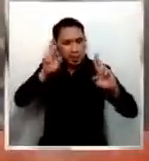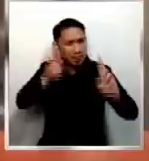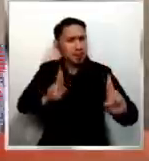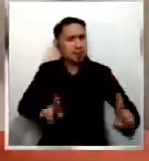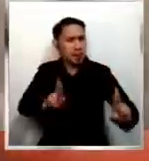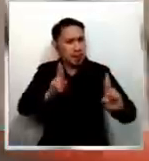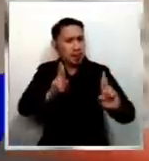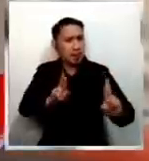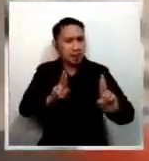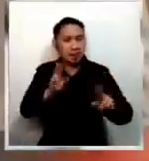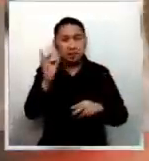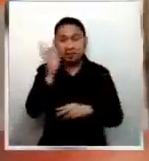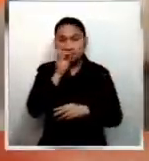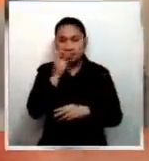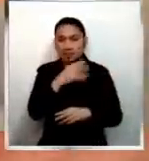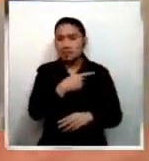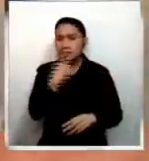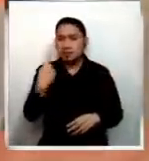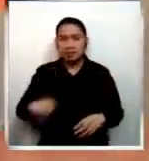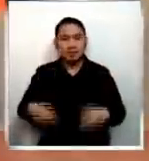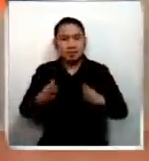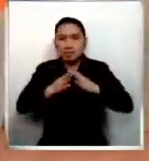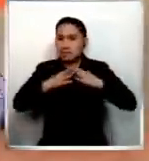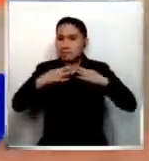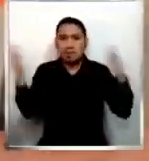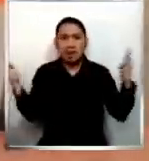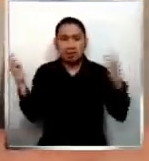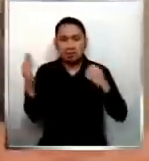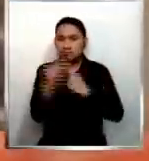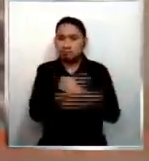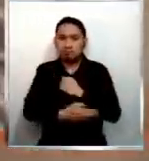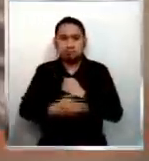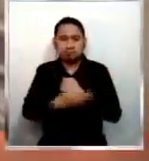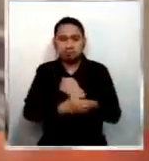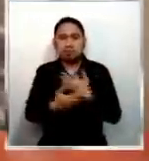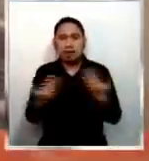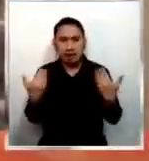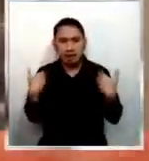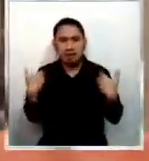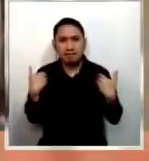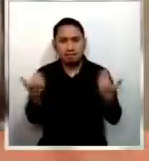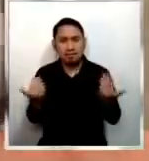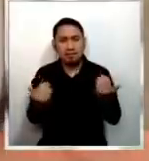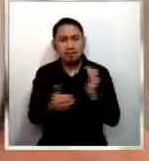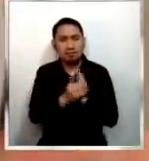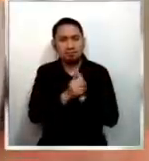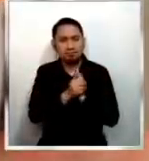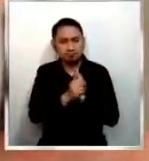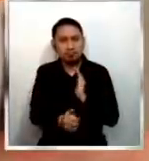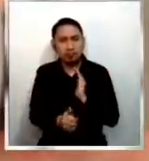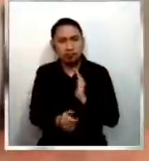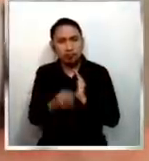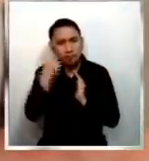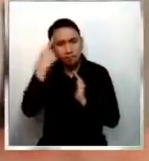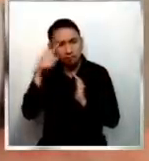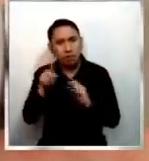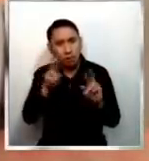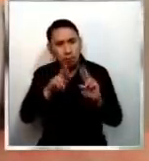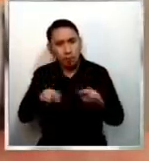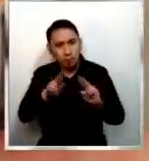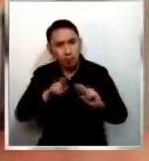Ang Russia ay napakalaking bansa at may kakayahan sila na magsaliksik upang